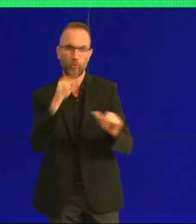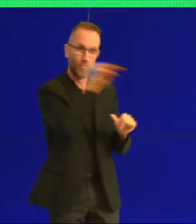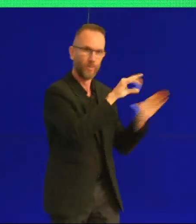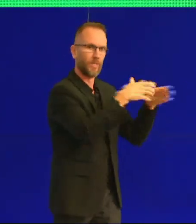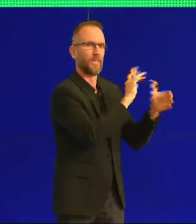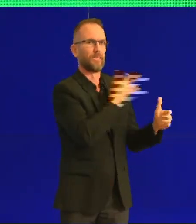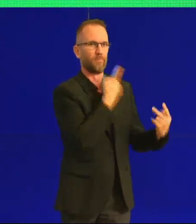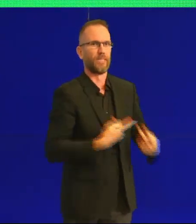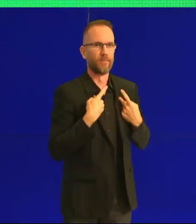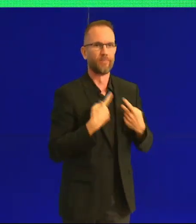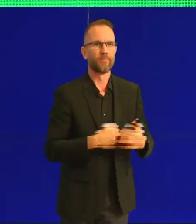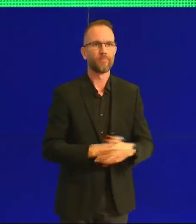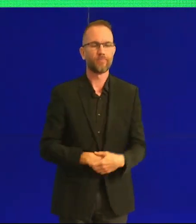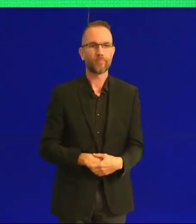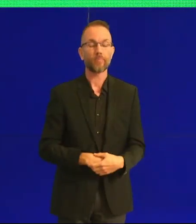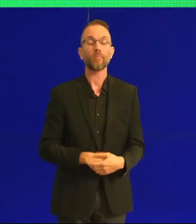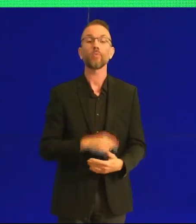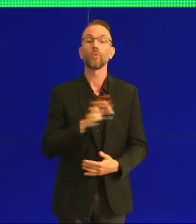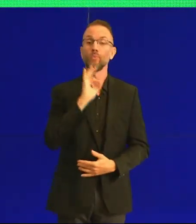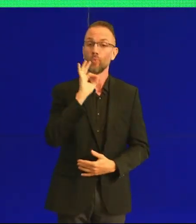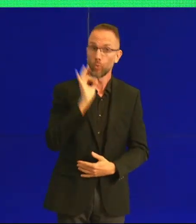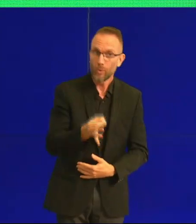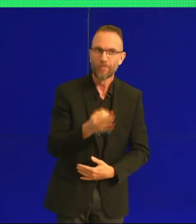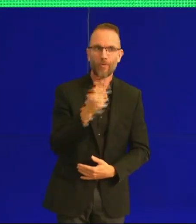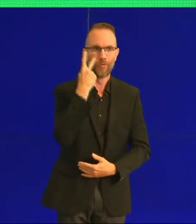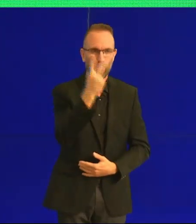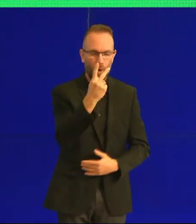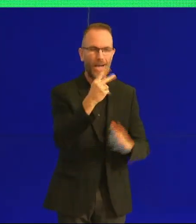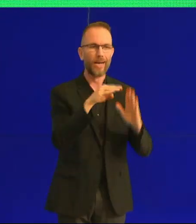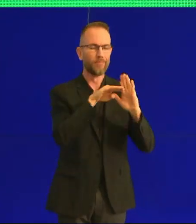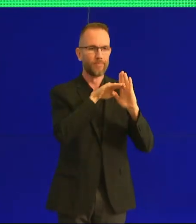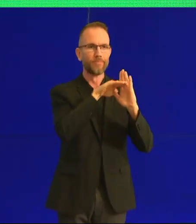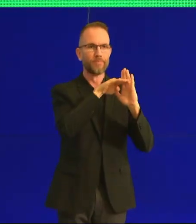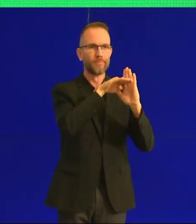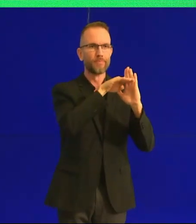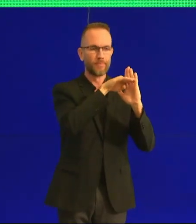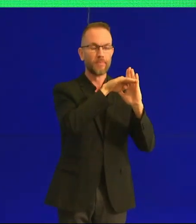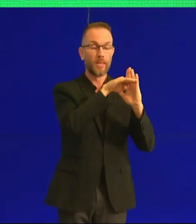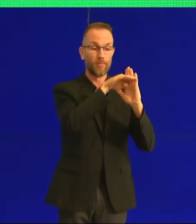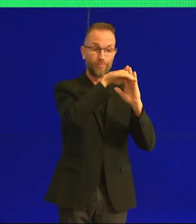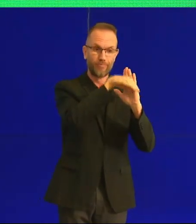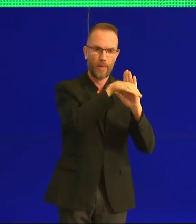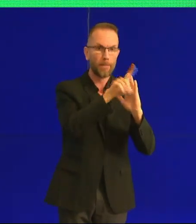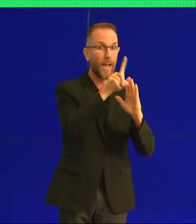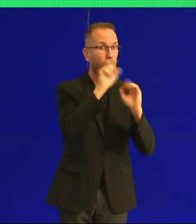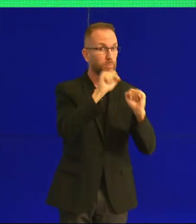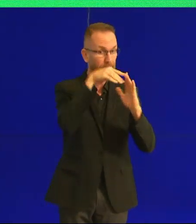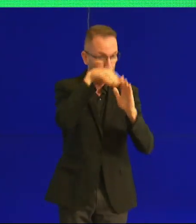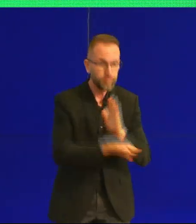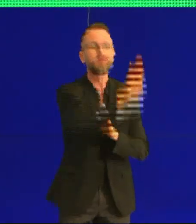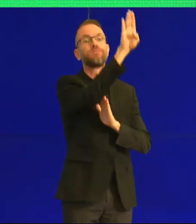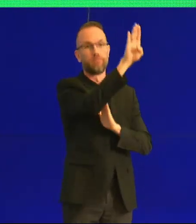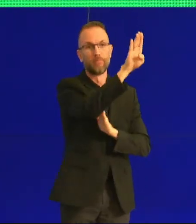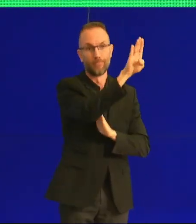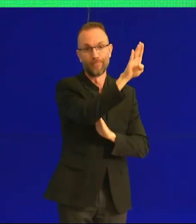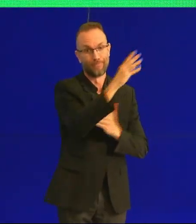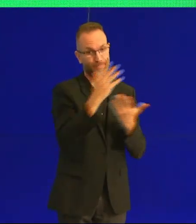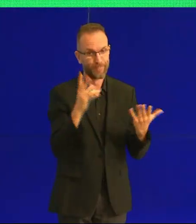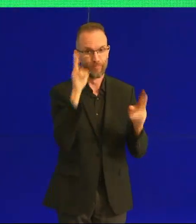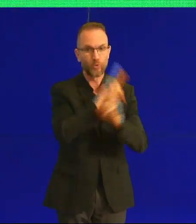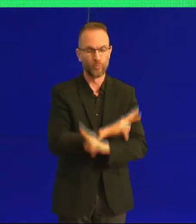sait tous que cette courbe peu rapidement remonté nous devons absolument éviter cette situation nous devons